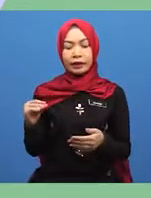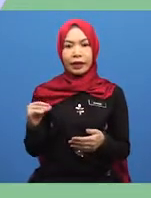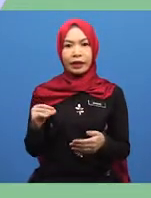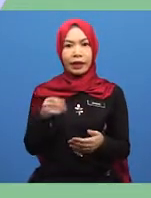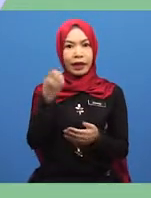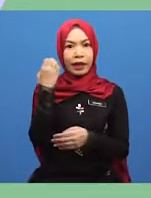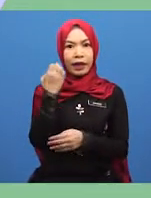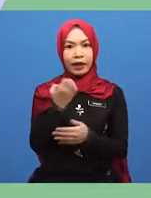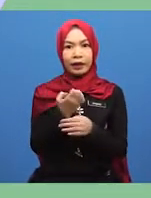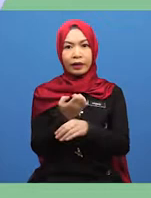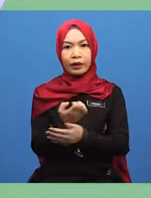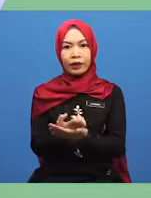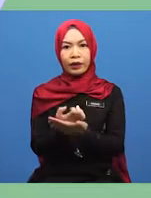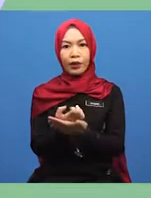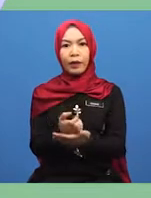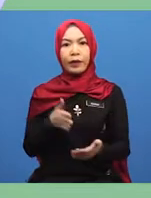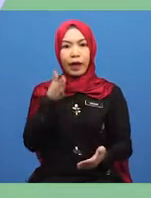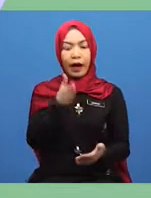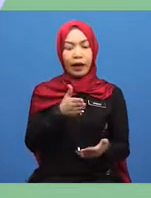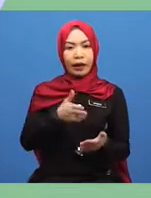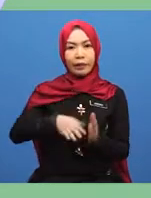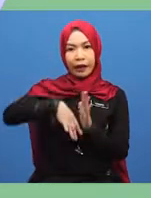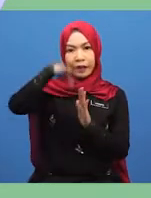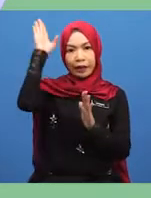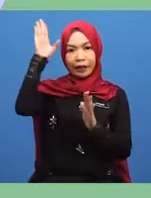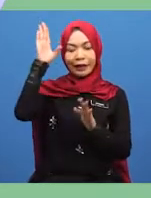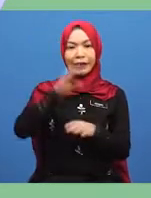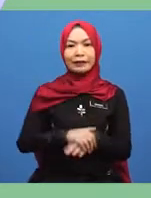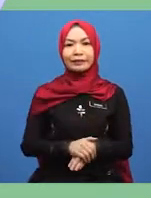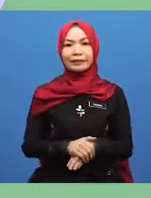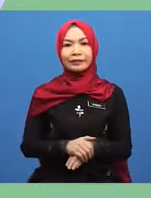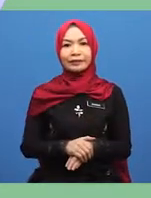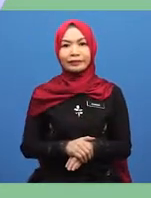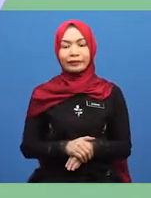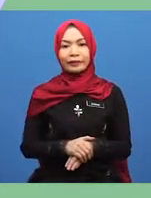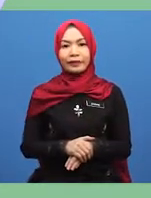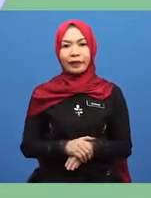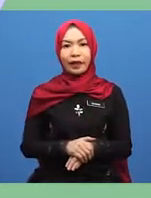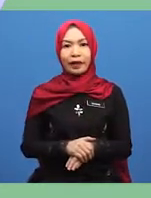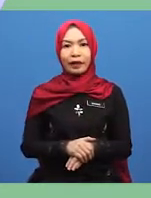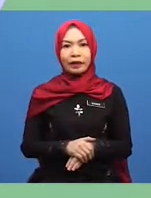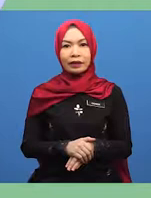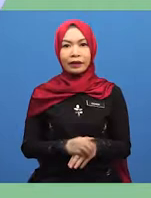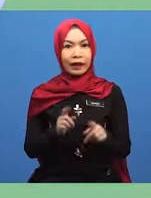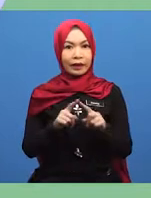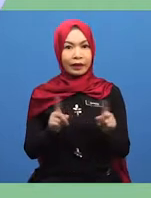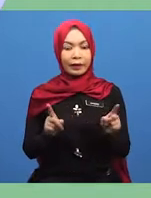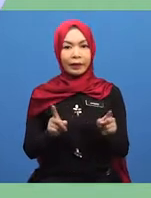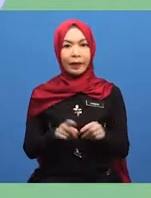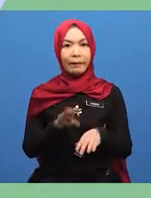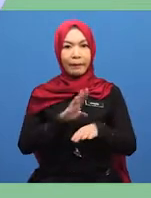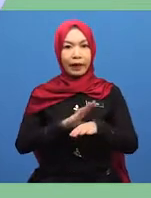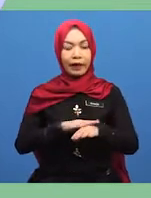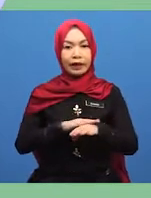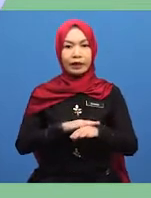meningkat dan menambahkan pelaburan di negara Malaysia. Walau bagaimanapun, pada kadar pertukaran 1